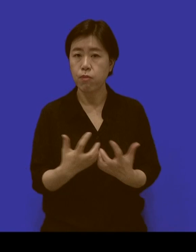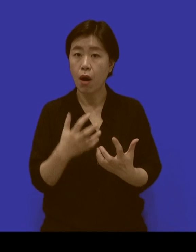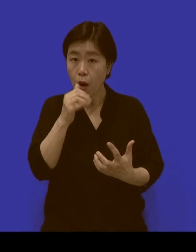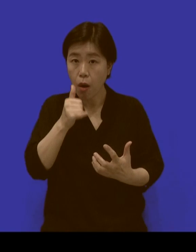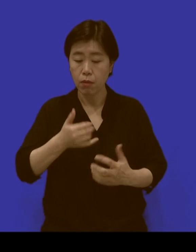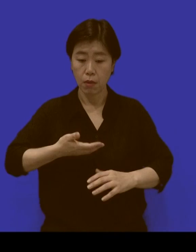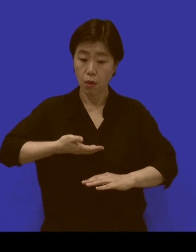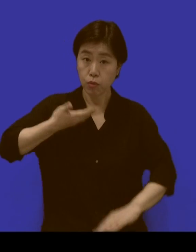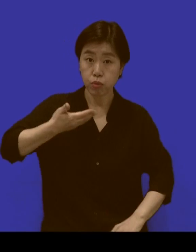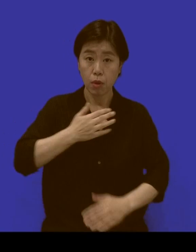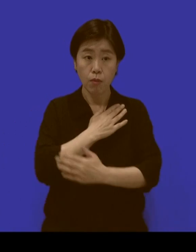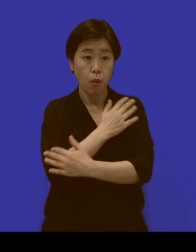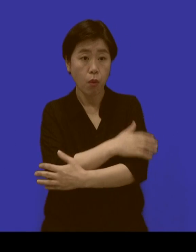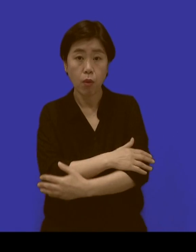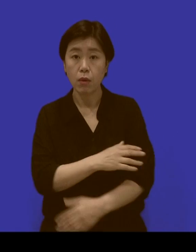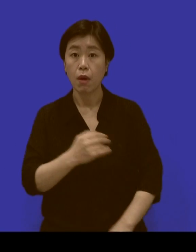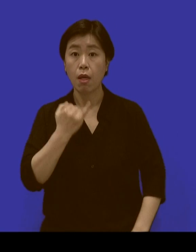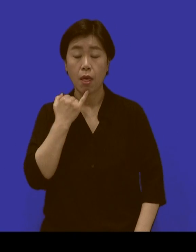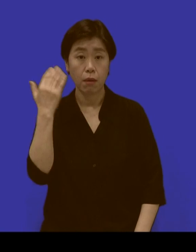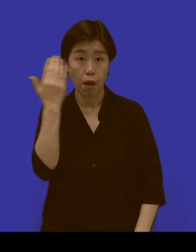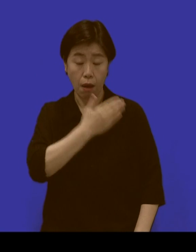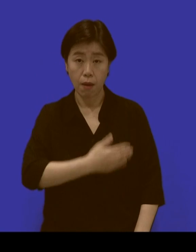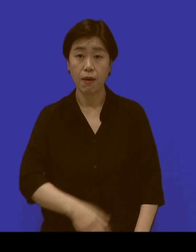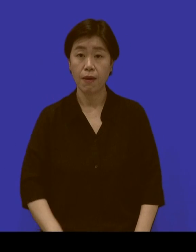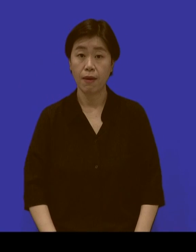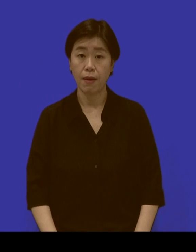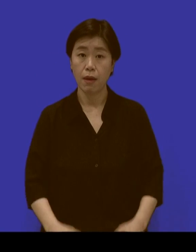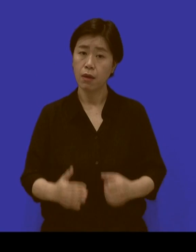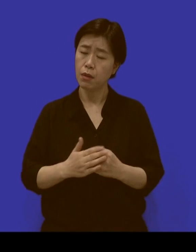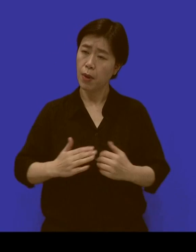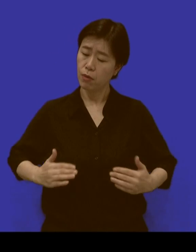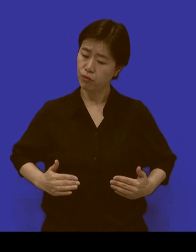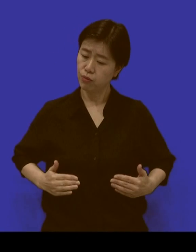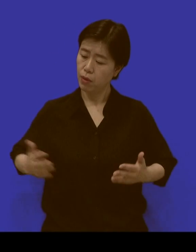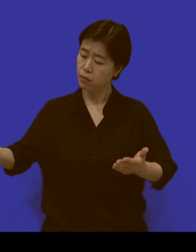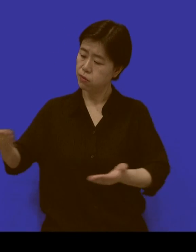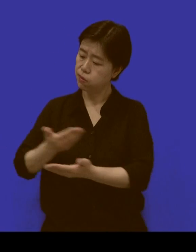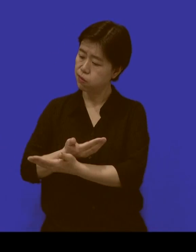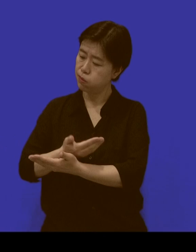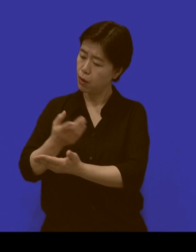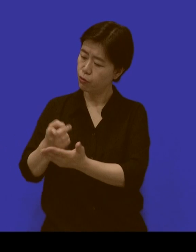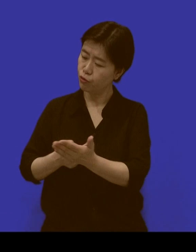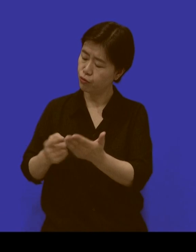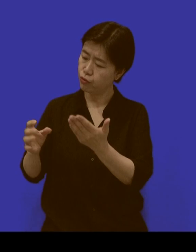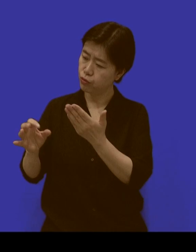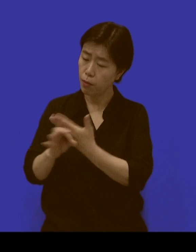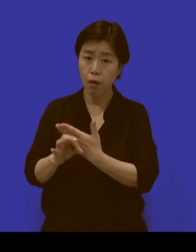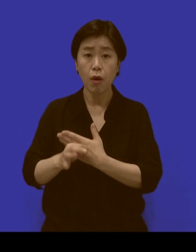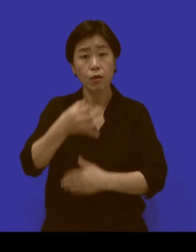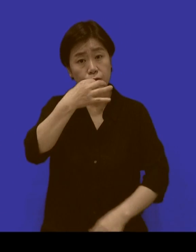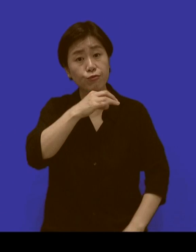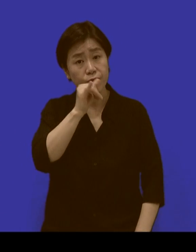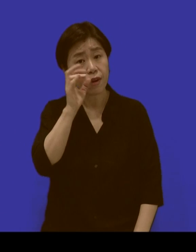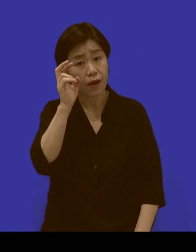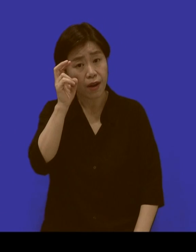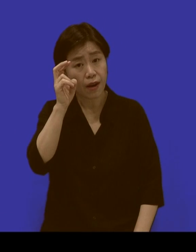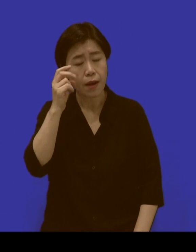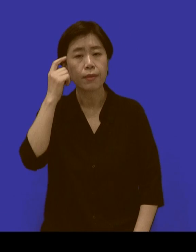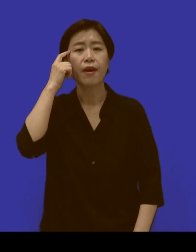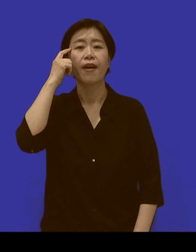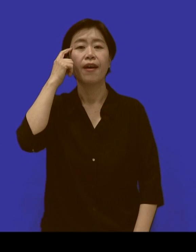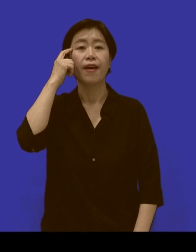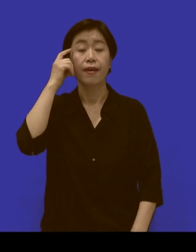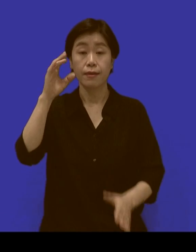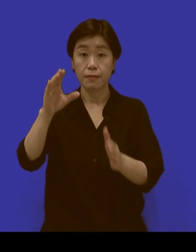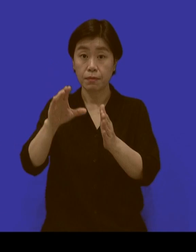그래서 이분이 폐 이식을 했을 때 아마도 좋은 혜택을 누릴 수 있지 않을까라는 네. 생각이 들던